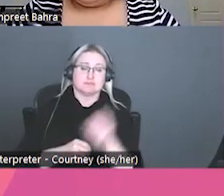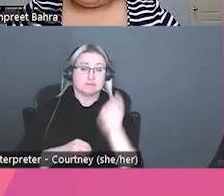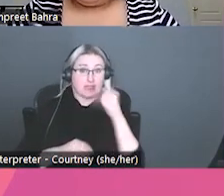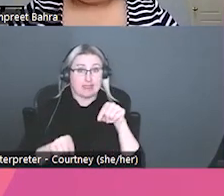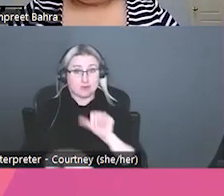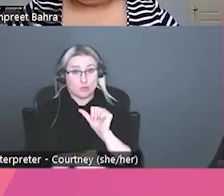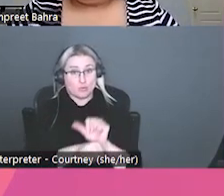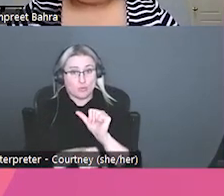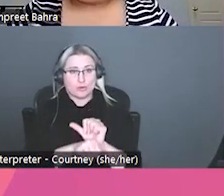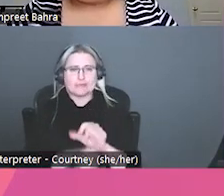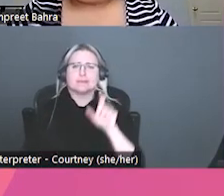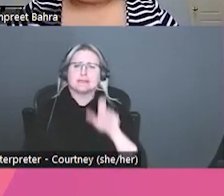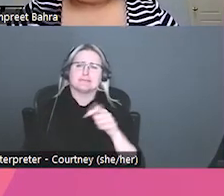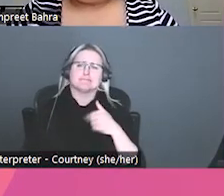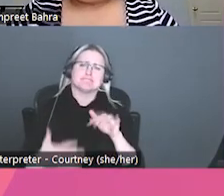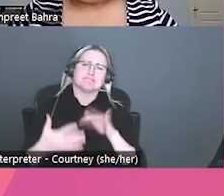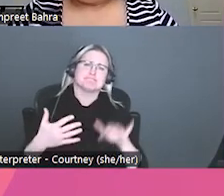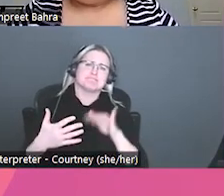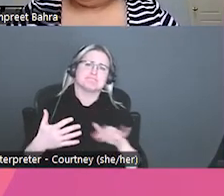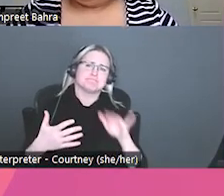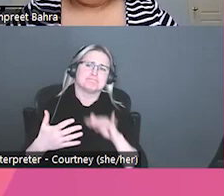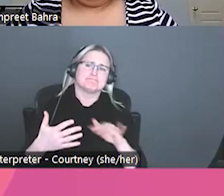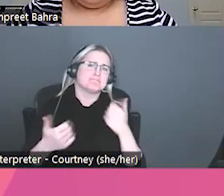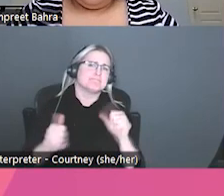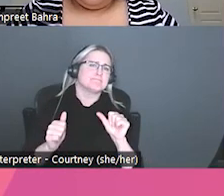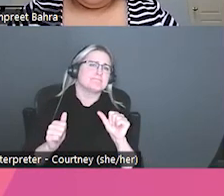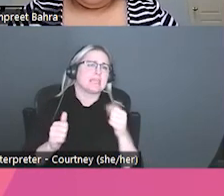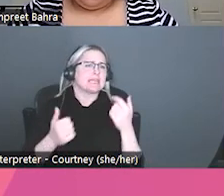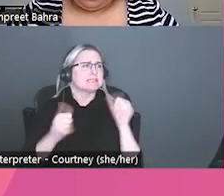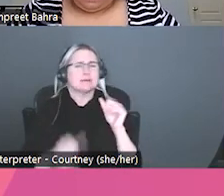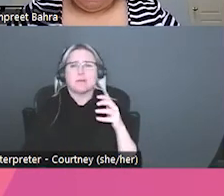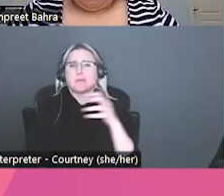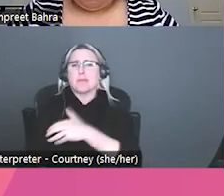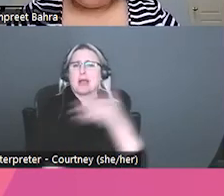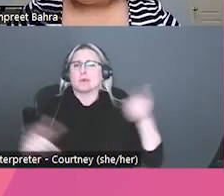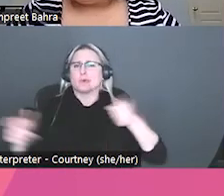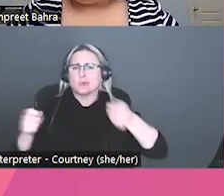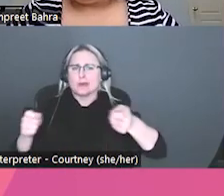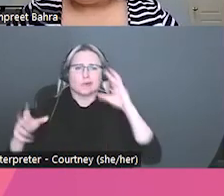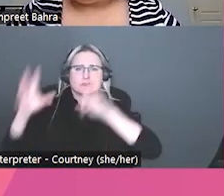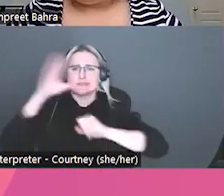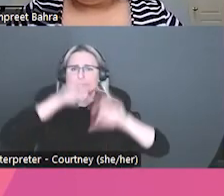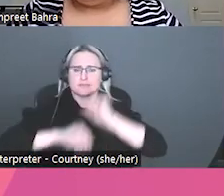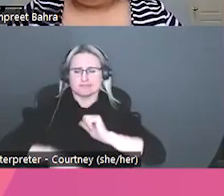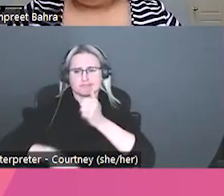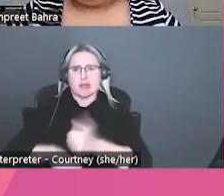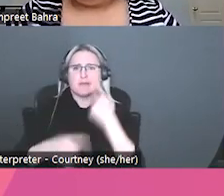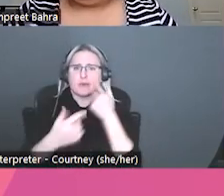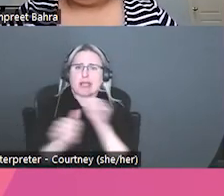Le travail sur les corps corpulents requiert un scepticisme à l'égard des préjudices de la